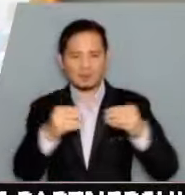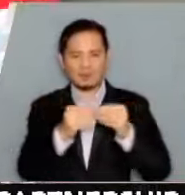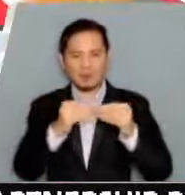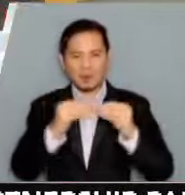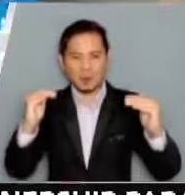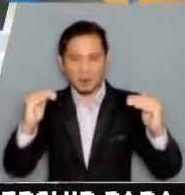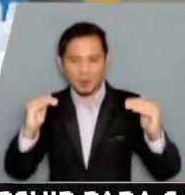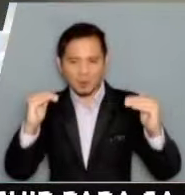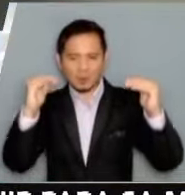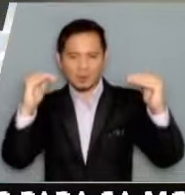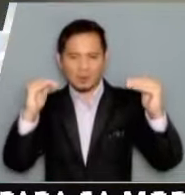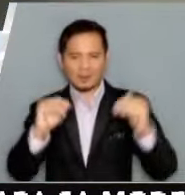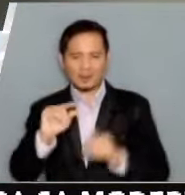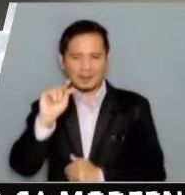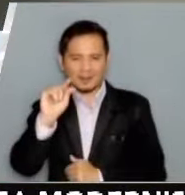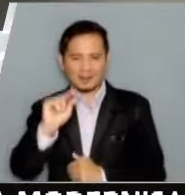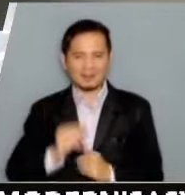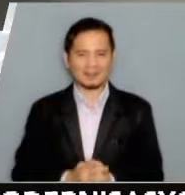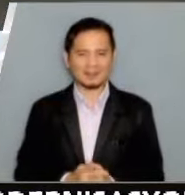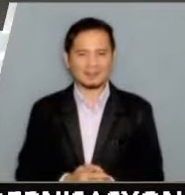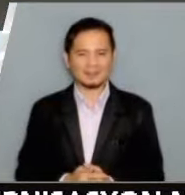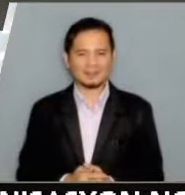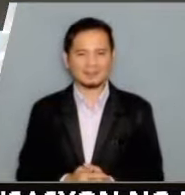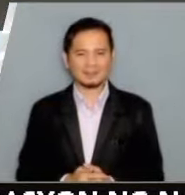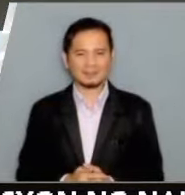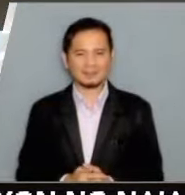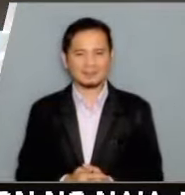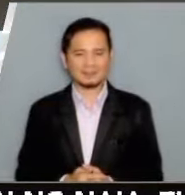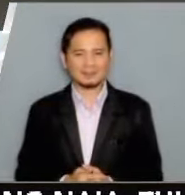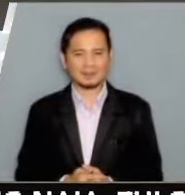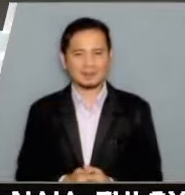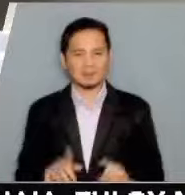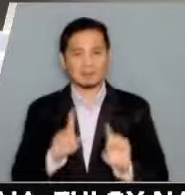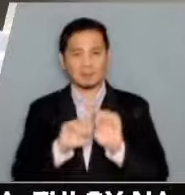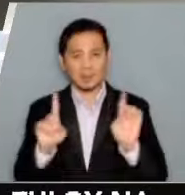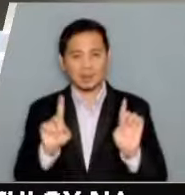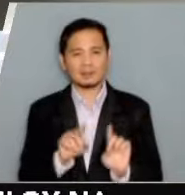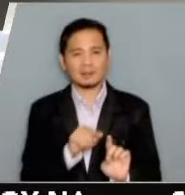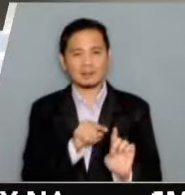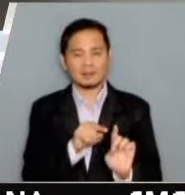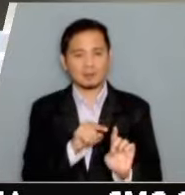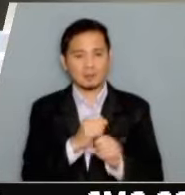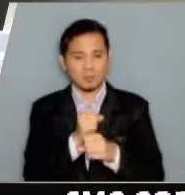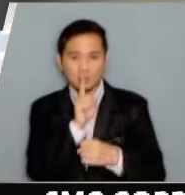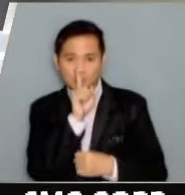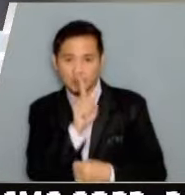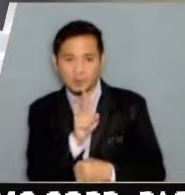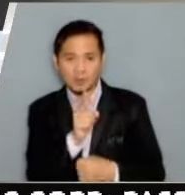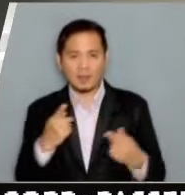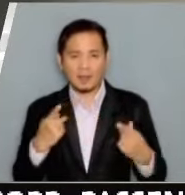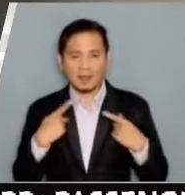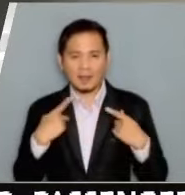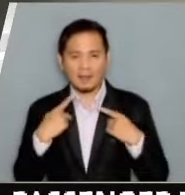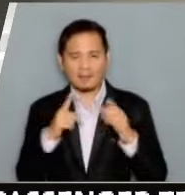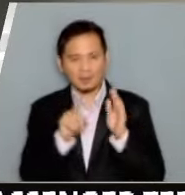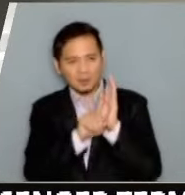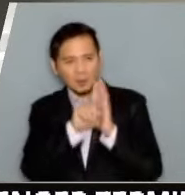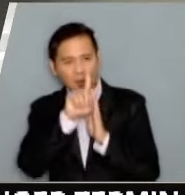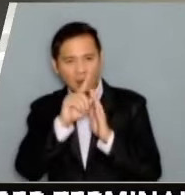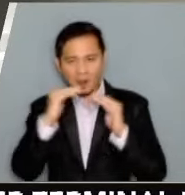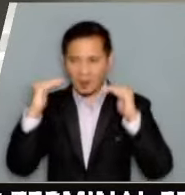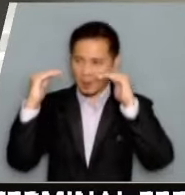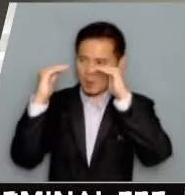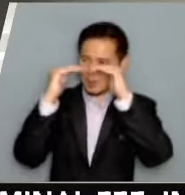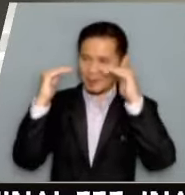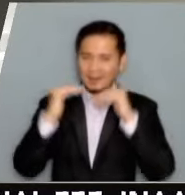bote. Di ba? Ayan, pero pag dun sa mga gagaya niyan, make sure meron din hoot kayong height requirement. Malamang niya may magdodonate na ng